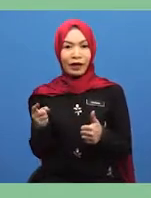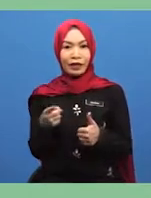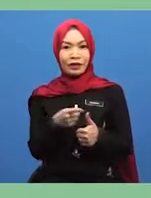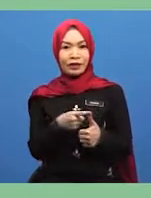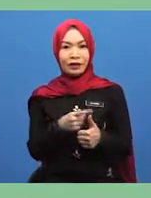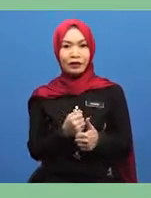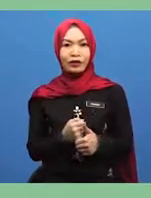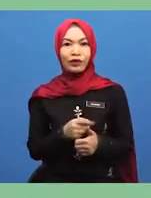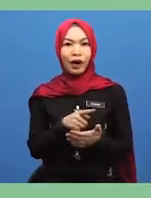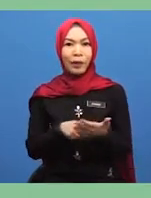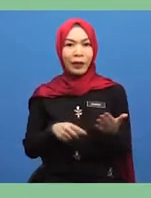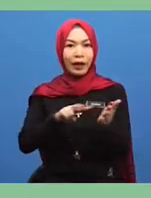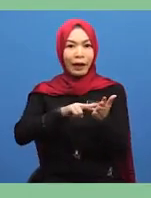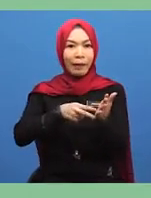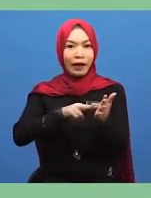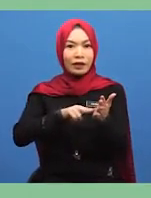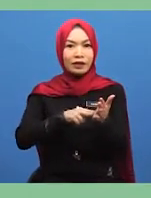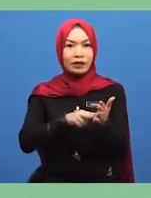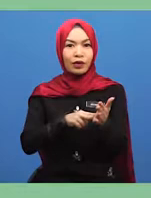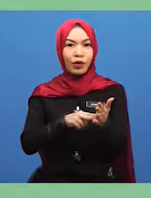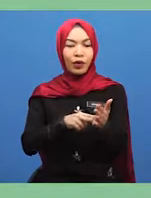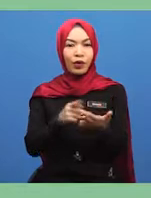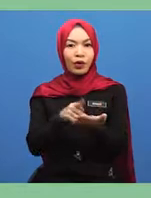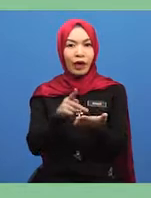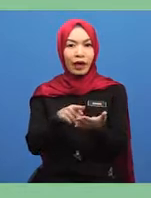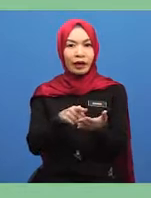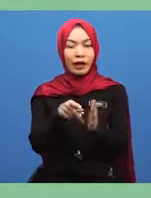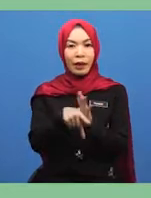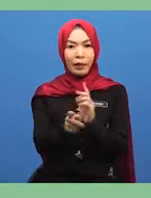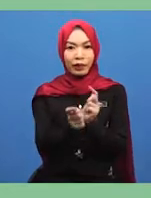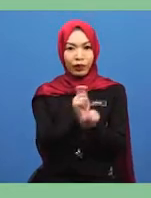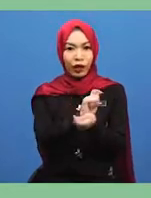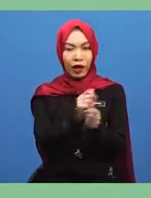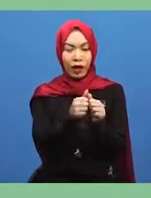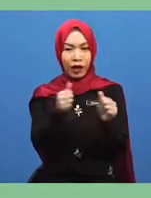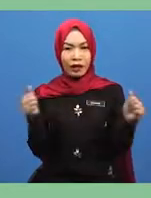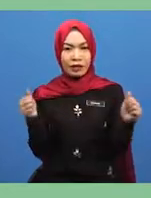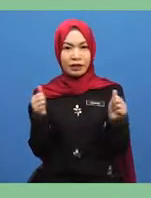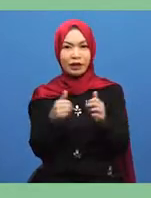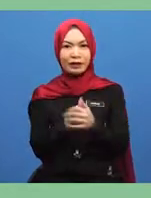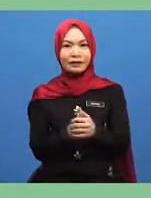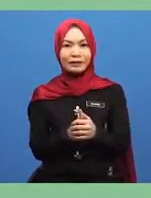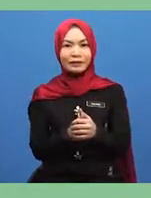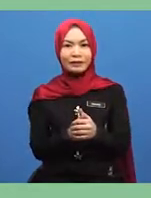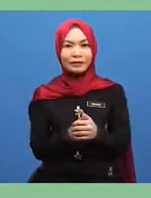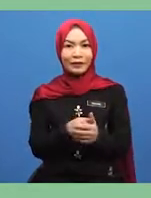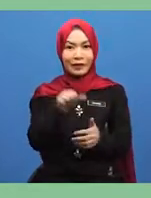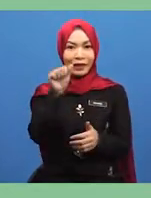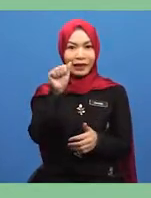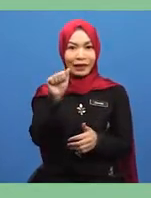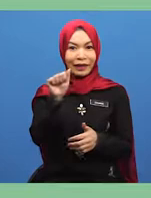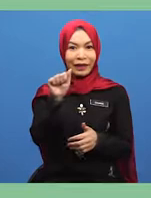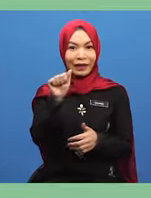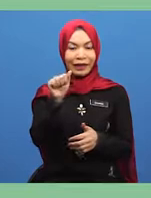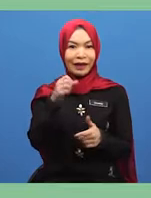kadar pertukaran asing? A. Nilai barang sesebuah negara dinyatakan dalam bentuk harga mata